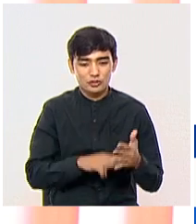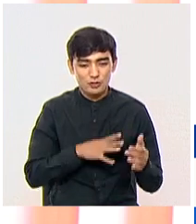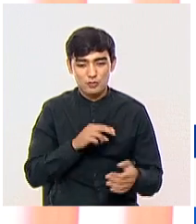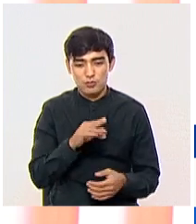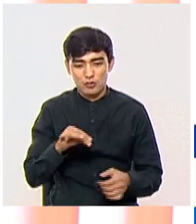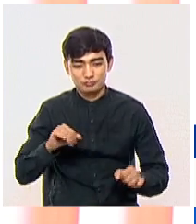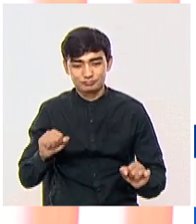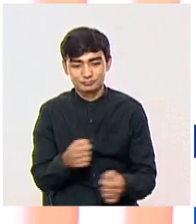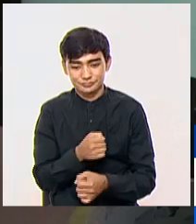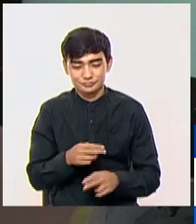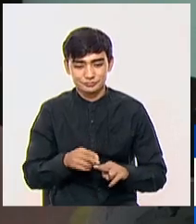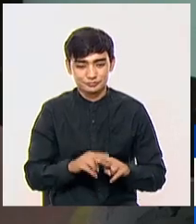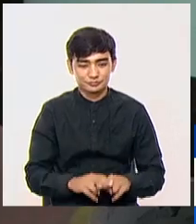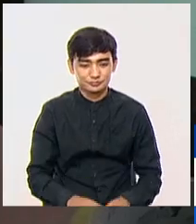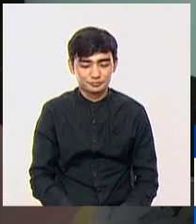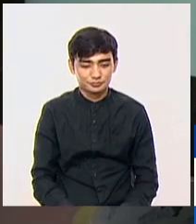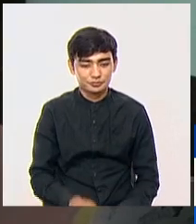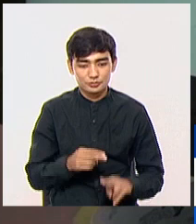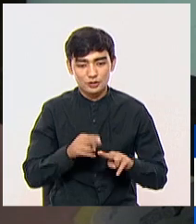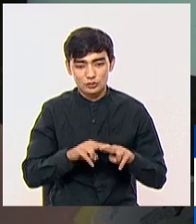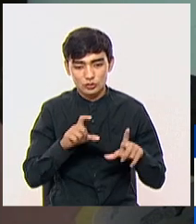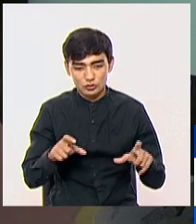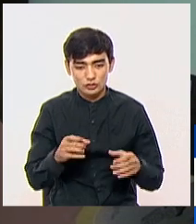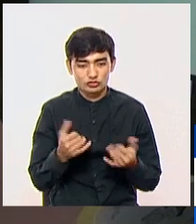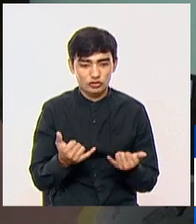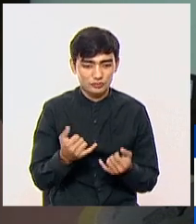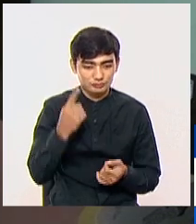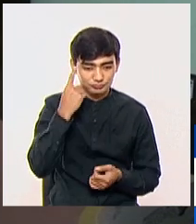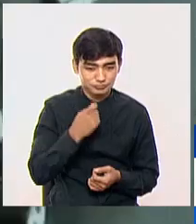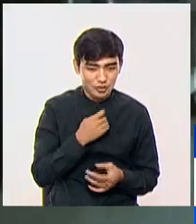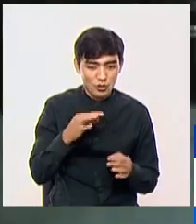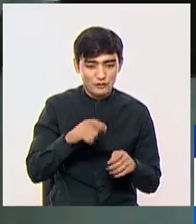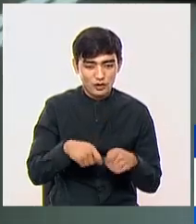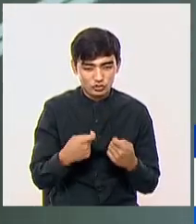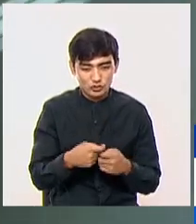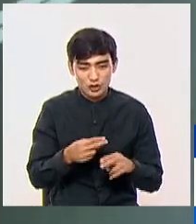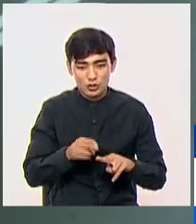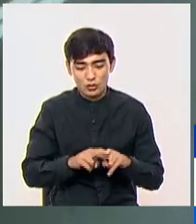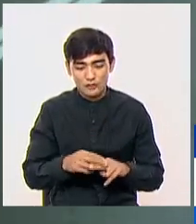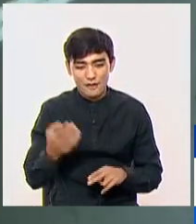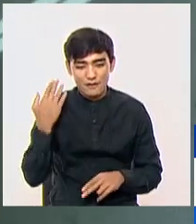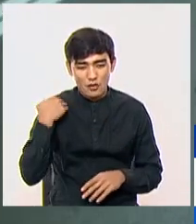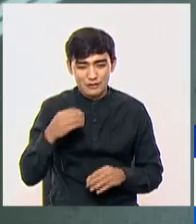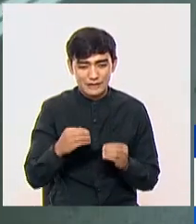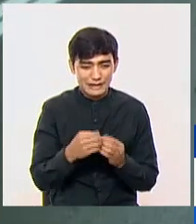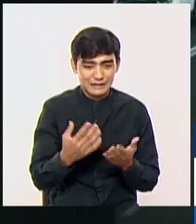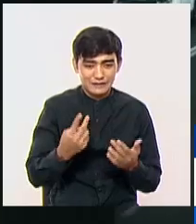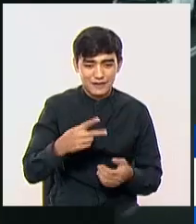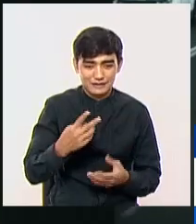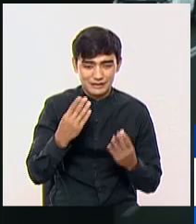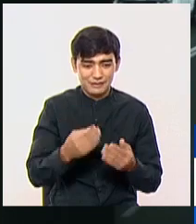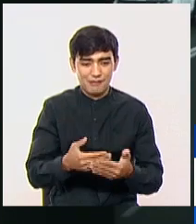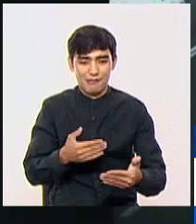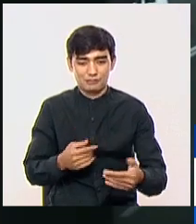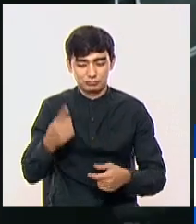превышению скоростного режима. Поэтому граждане сейчас и получают уведомления за нарушения, которые совершили ранее, 10 и даже 20 дней назад.